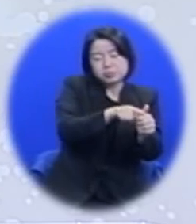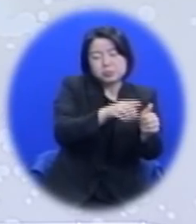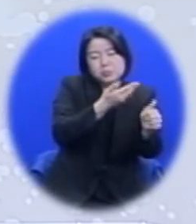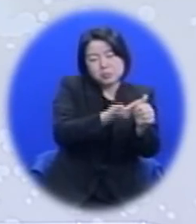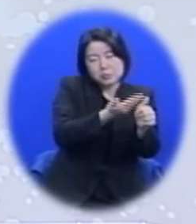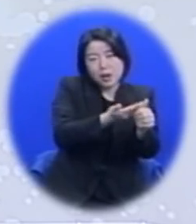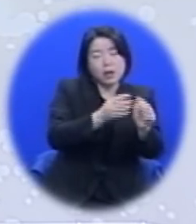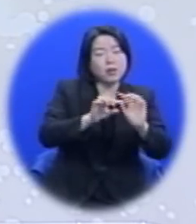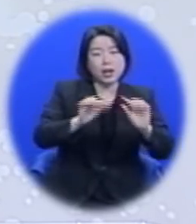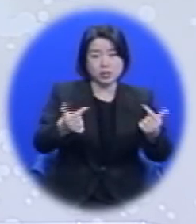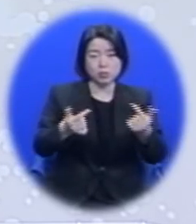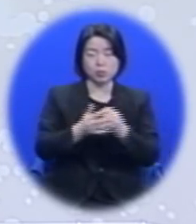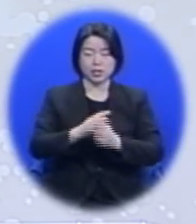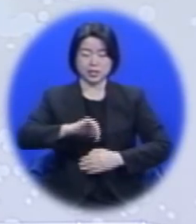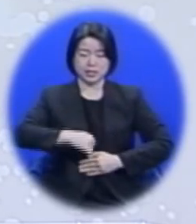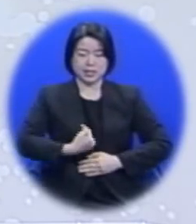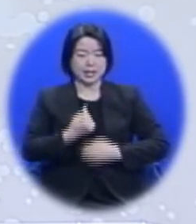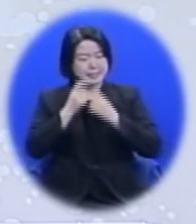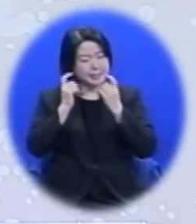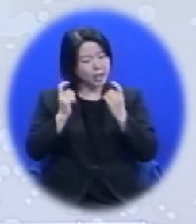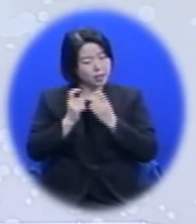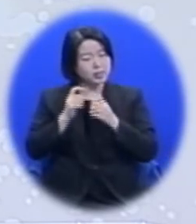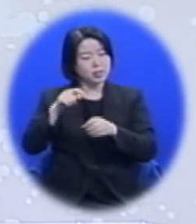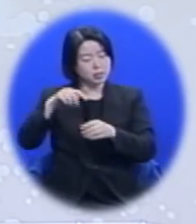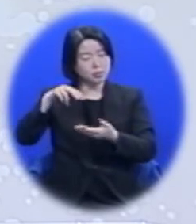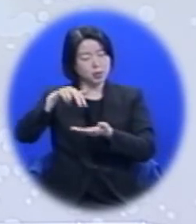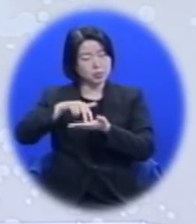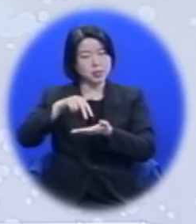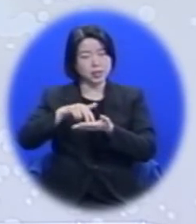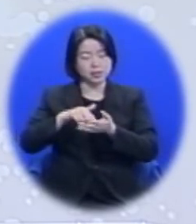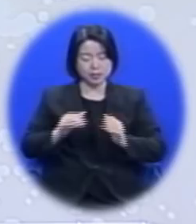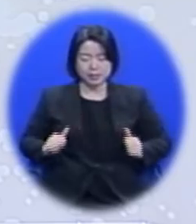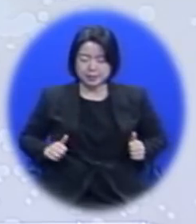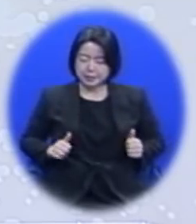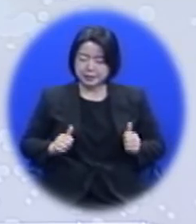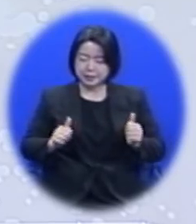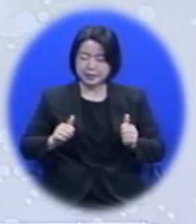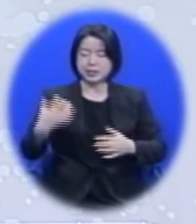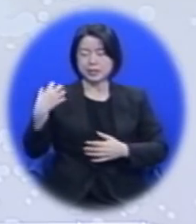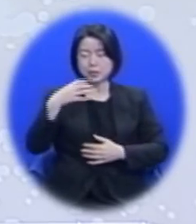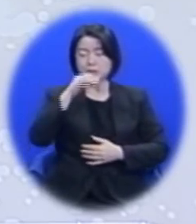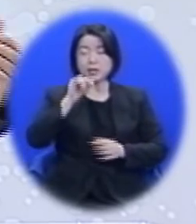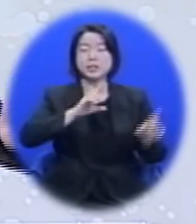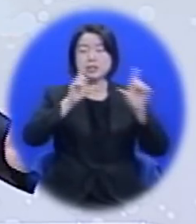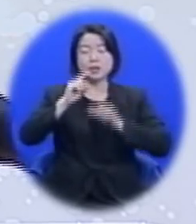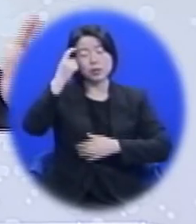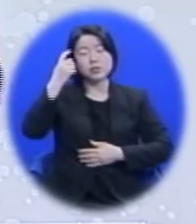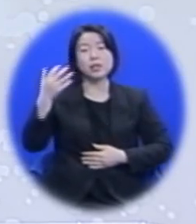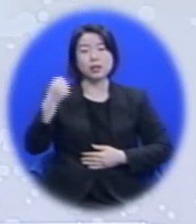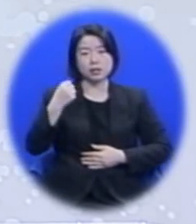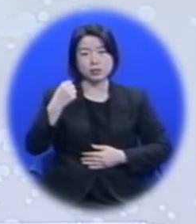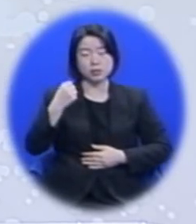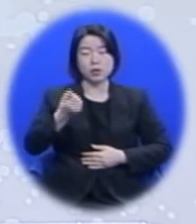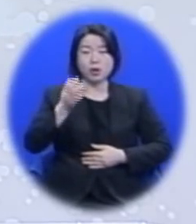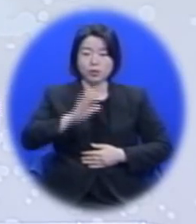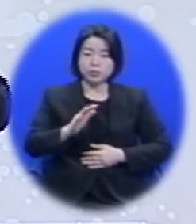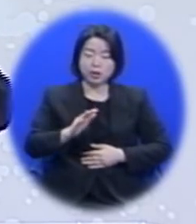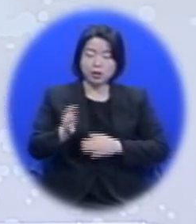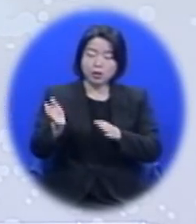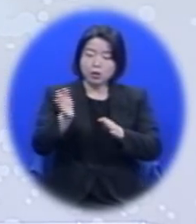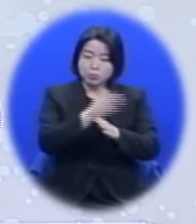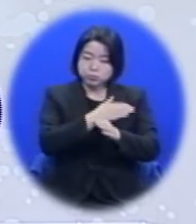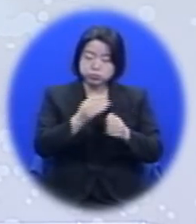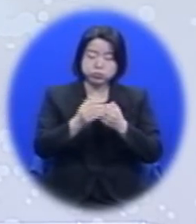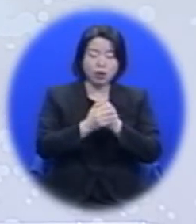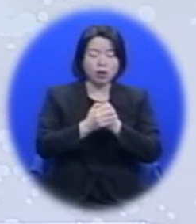않고 자기 나름대로는 성실하게 책임 있게 살았다고 했는데, 어린아이부터 주변에 있는 자기를